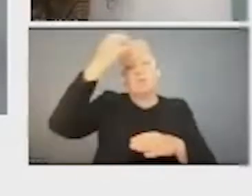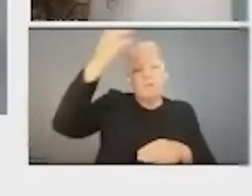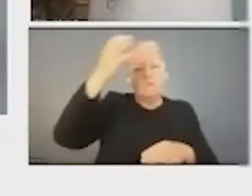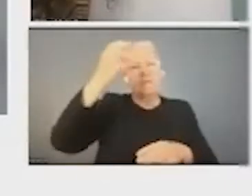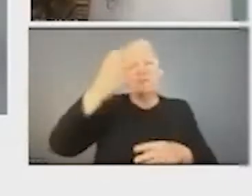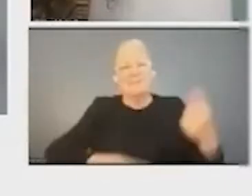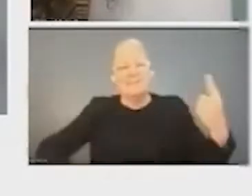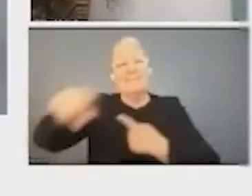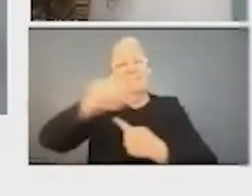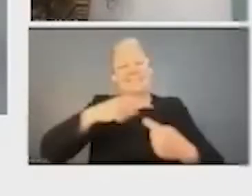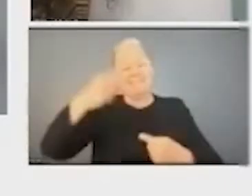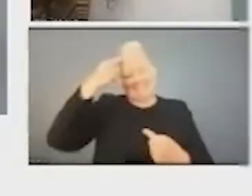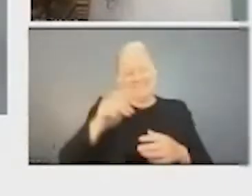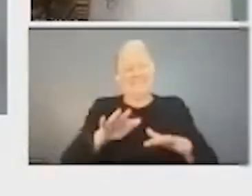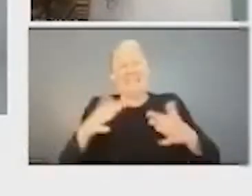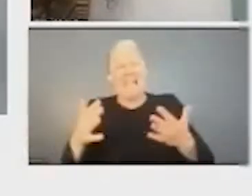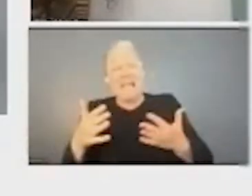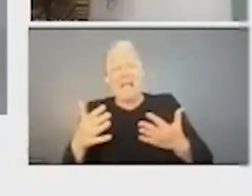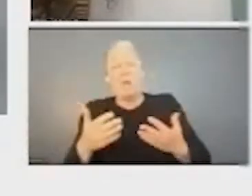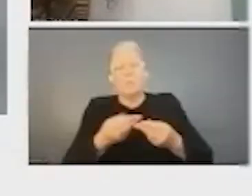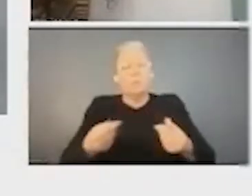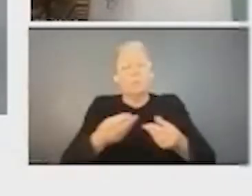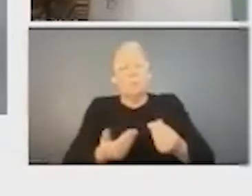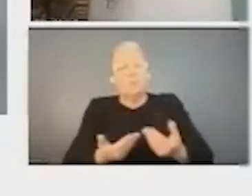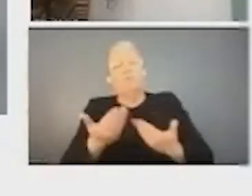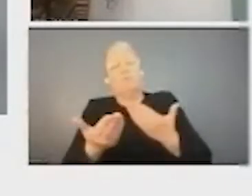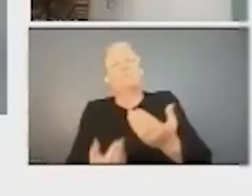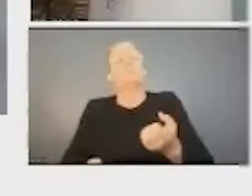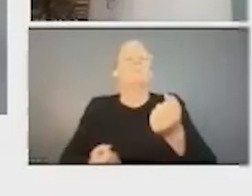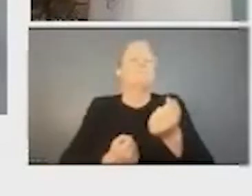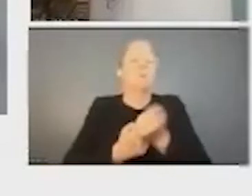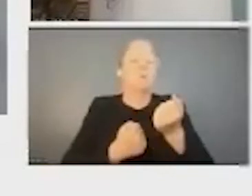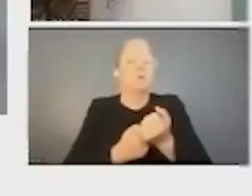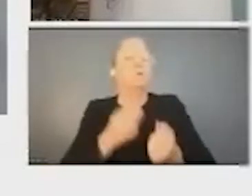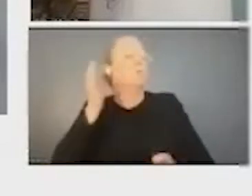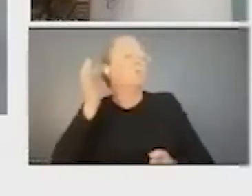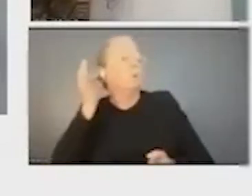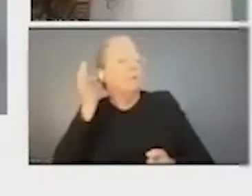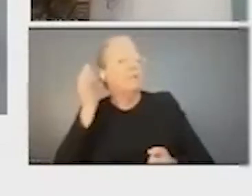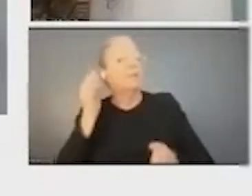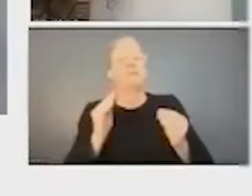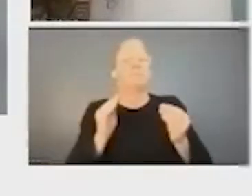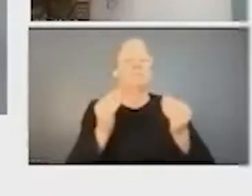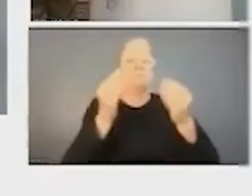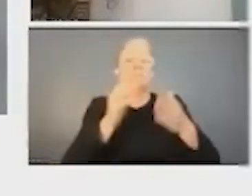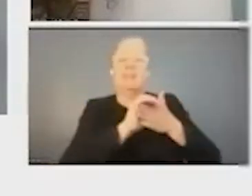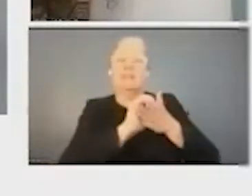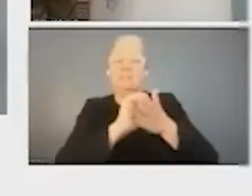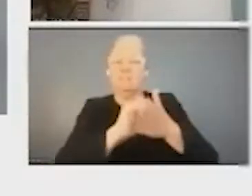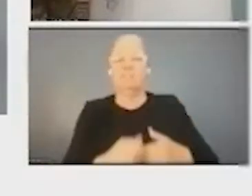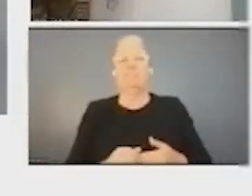يجب أن نستثمر كل الوقت المبذول لمجابهة كل التحديات.